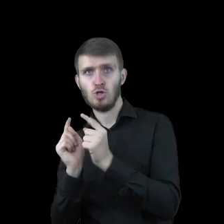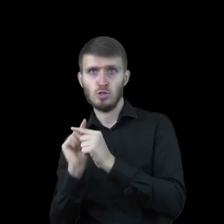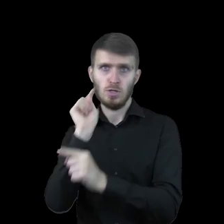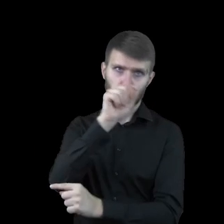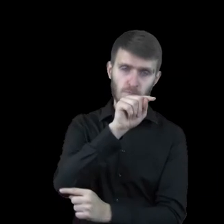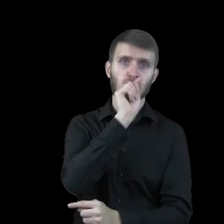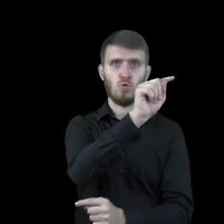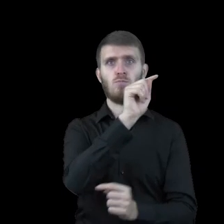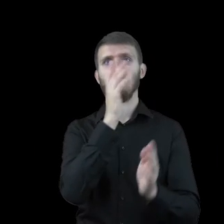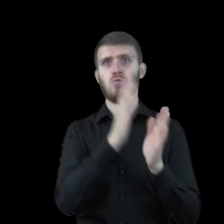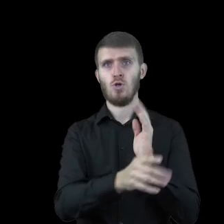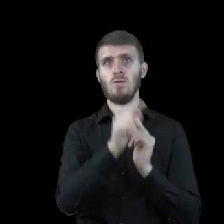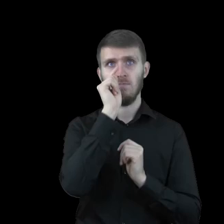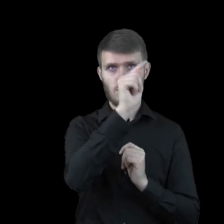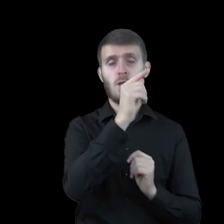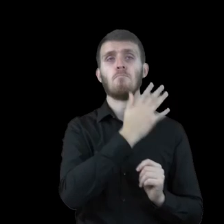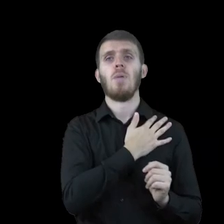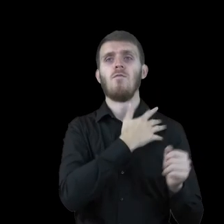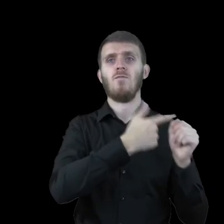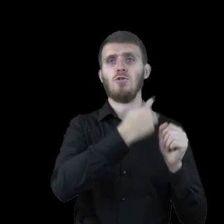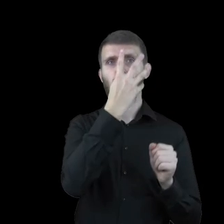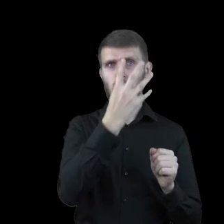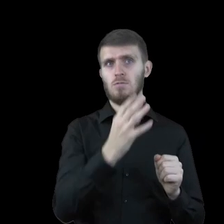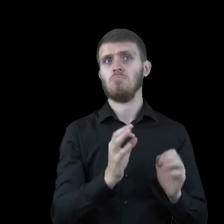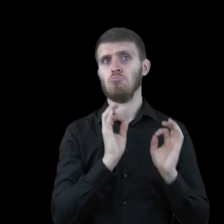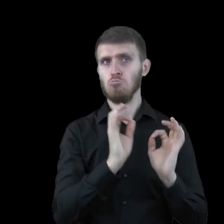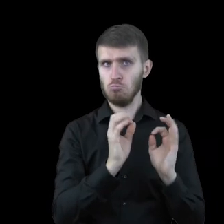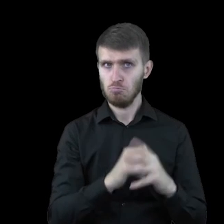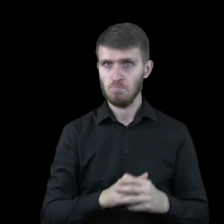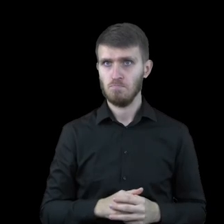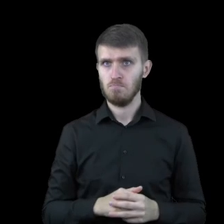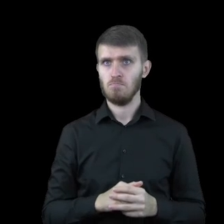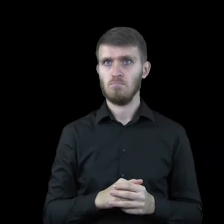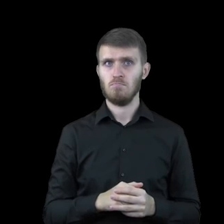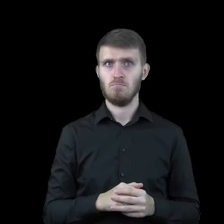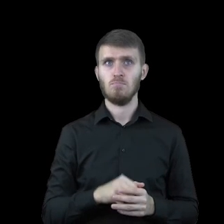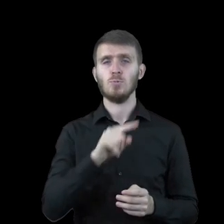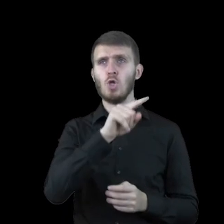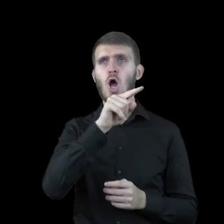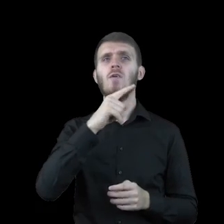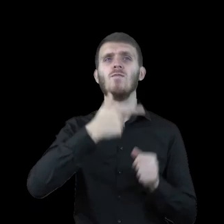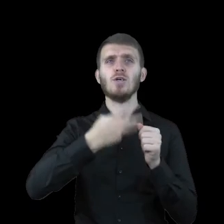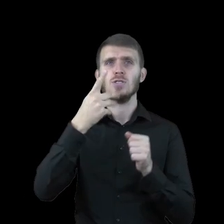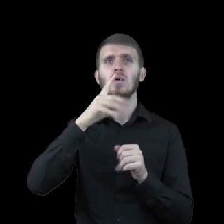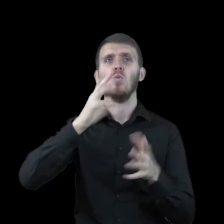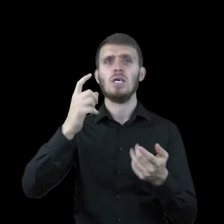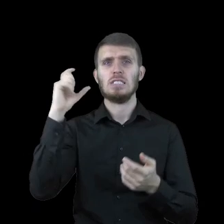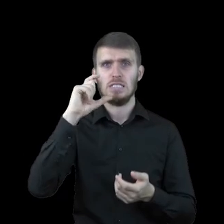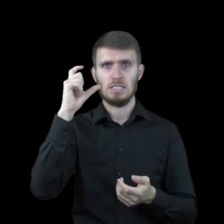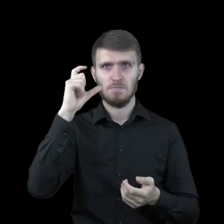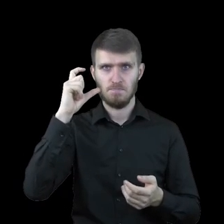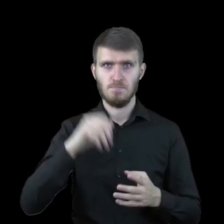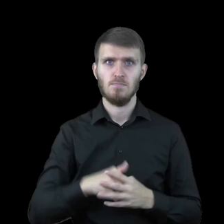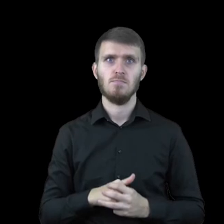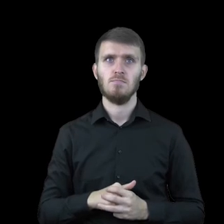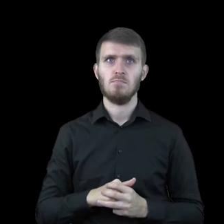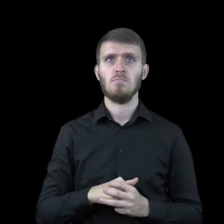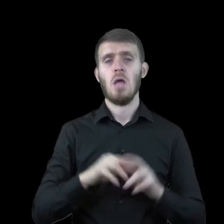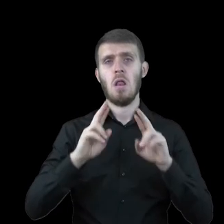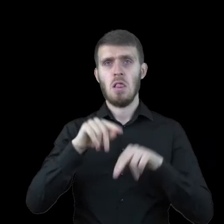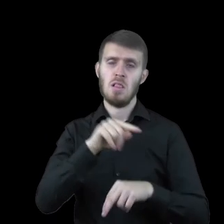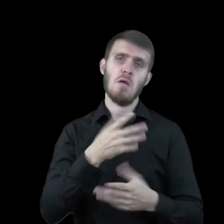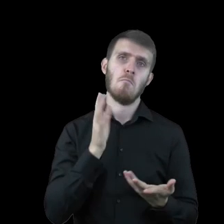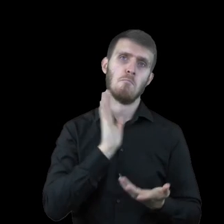przeciwprostokątną. Tutaj jest kąt prosty, więc przeciwprostokątna jest tutaj. I ona ma długość 24, więc